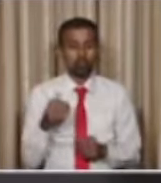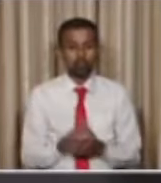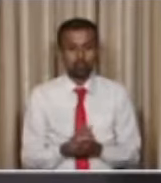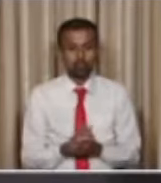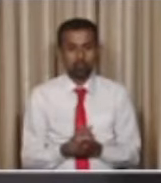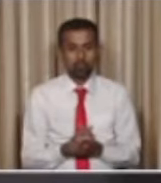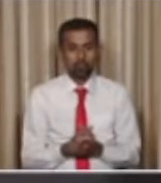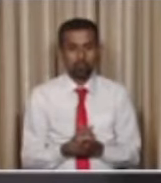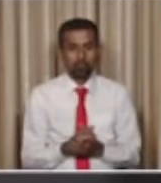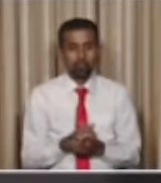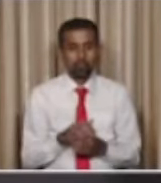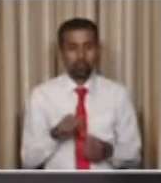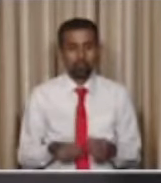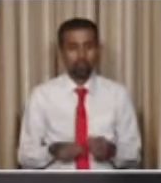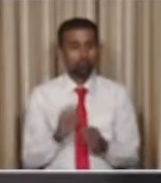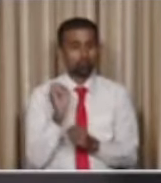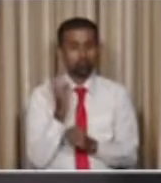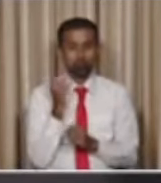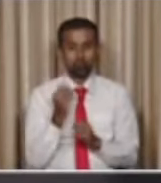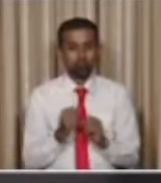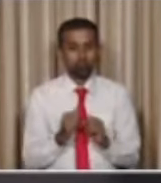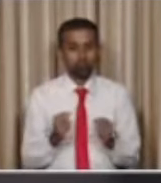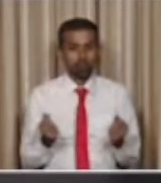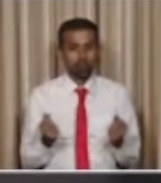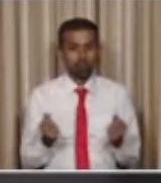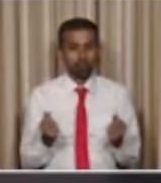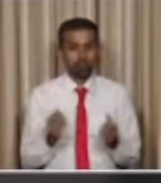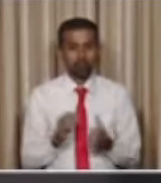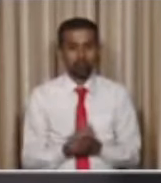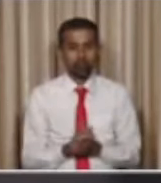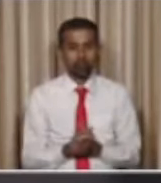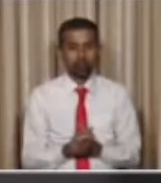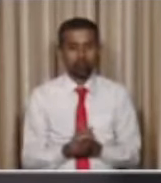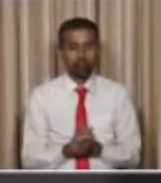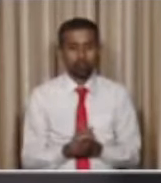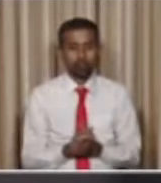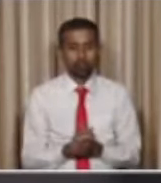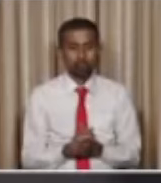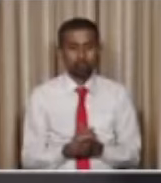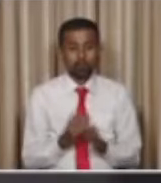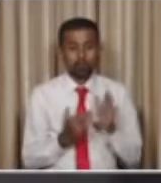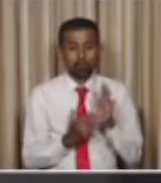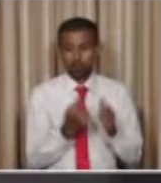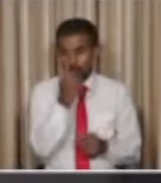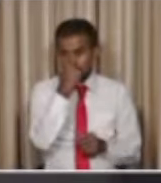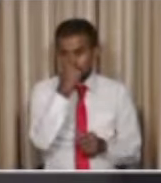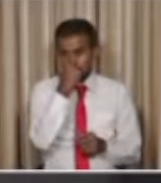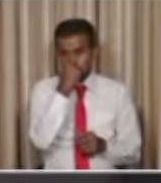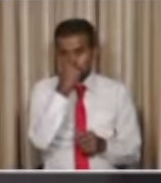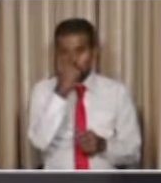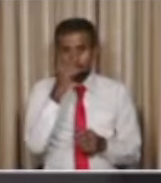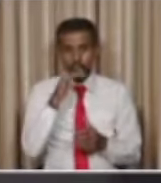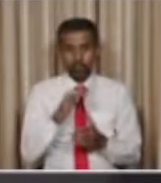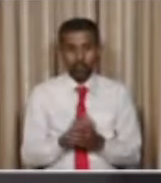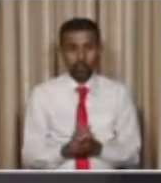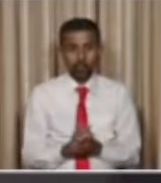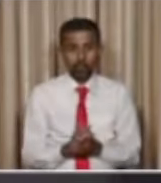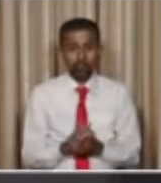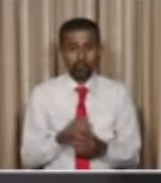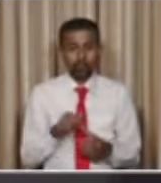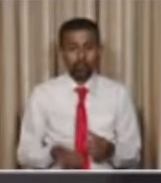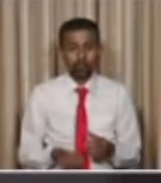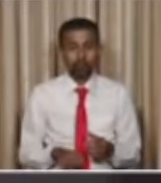ಗಿಲಾನ್ ರಥಯಾಕ್ ನೆಹೆ ಉದಾಹರಣೆಯ ಕ್ಯೂವೋ ತಿಂಗ್ ಹೆಮ ಮಾತಲೆ ಡಿಸ್ಟ್ರಿಕ್ಟ್ಗೆ ವರ್ಗ ಕಿಲೋಮೀಟರ್ ಎದ್ದಾಸ್ ನಮಸಿಯ ಅನೂತುನಾಕ್